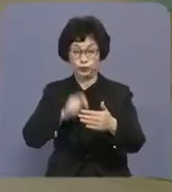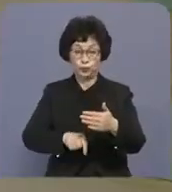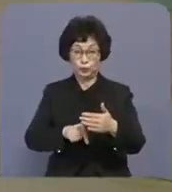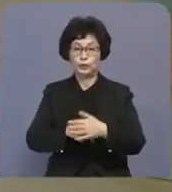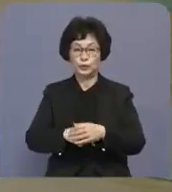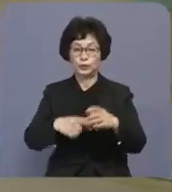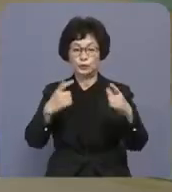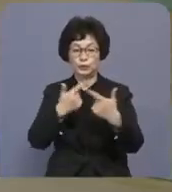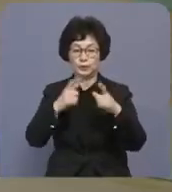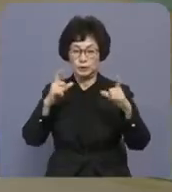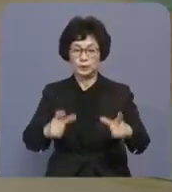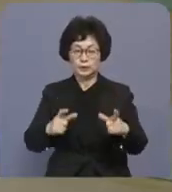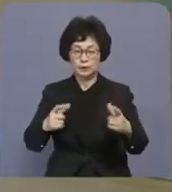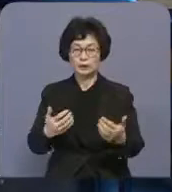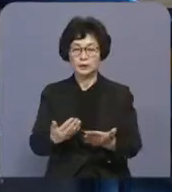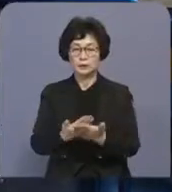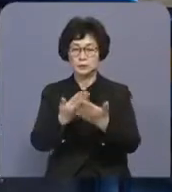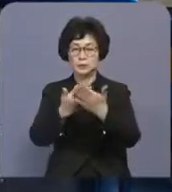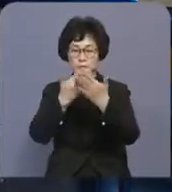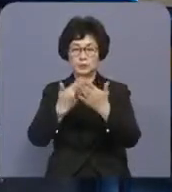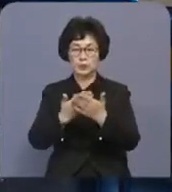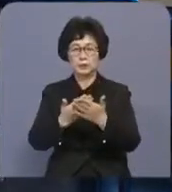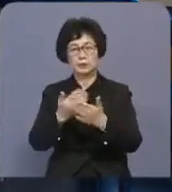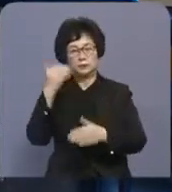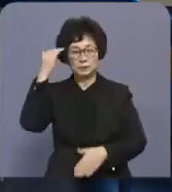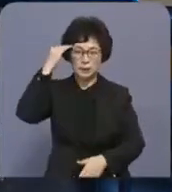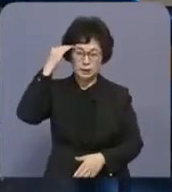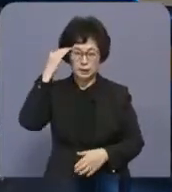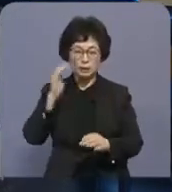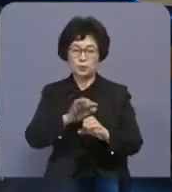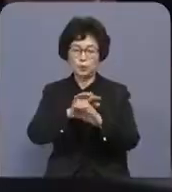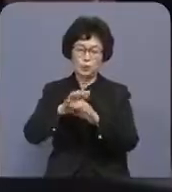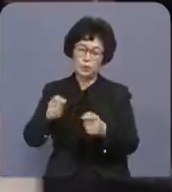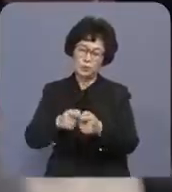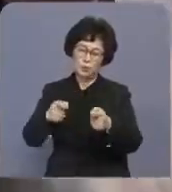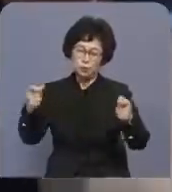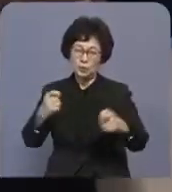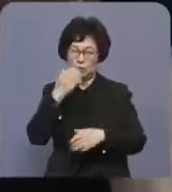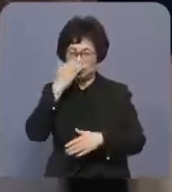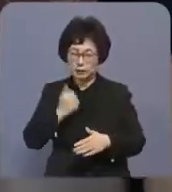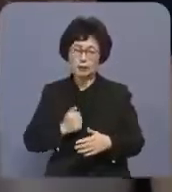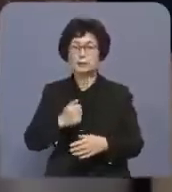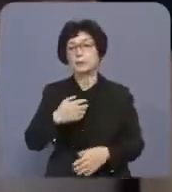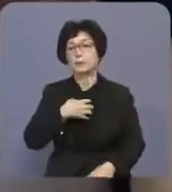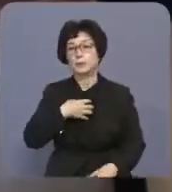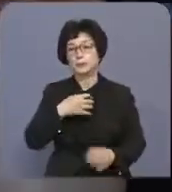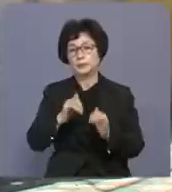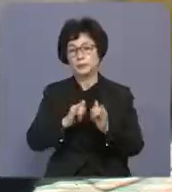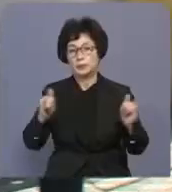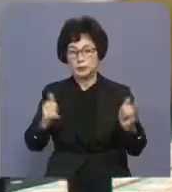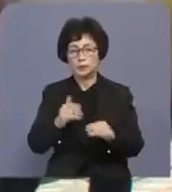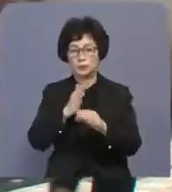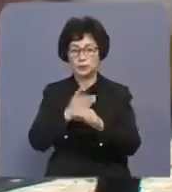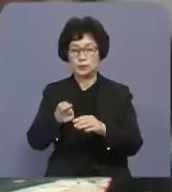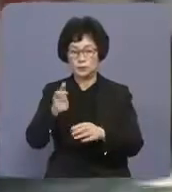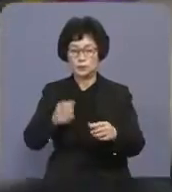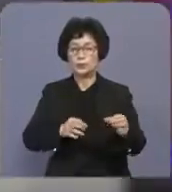지역 경제 활성화에 걸림돌이 되는 만큼 코로나19 장기화로 위기에 처한 소상공인